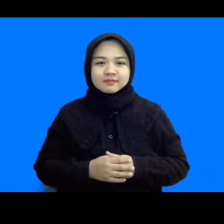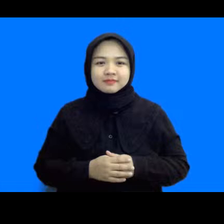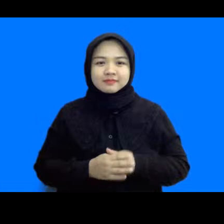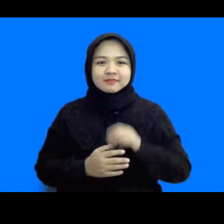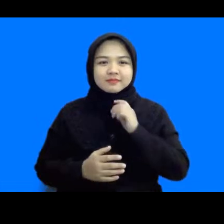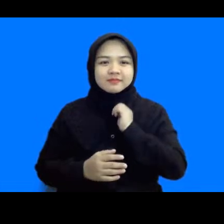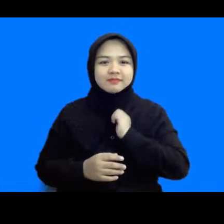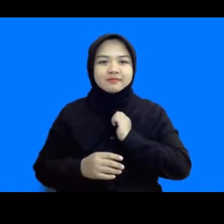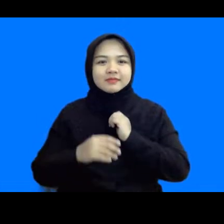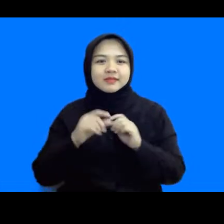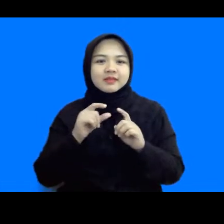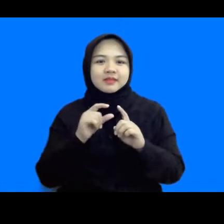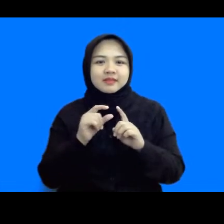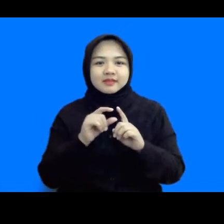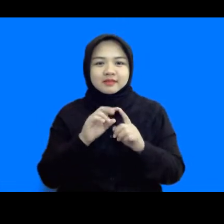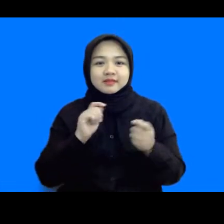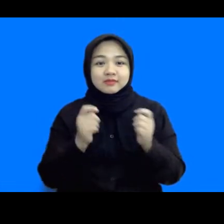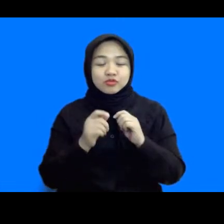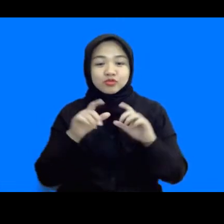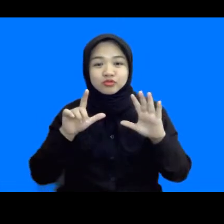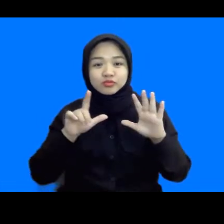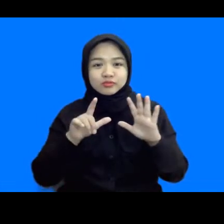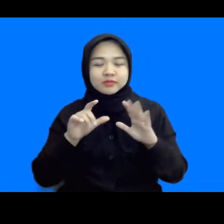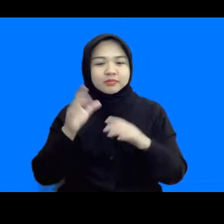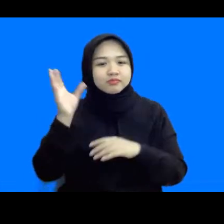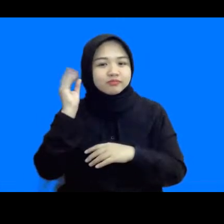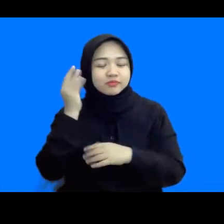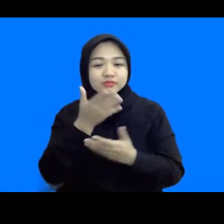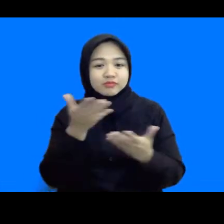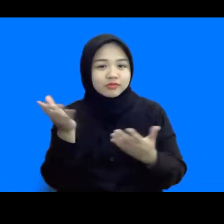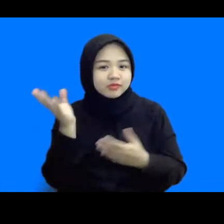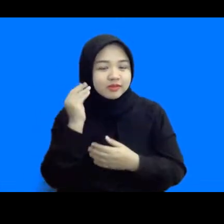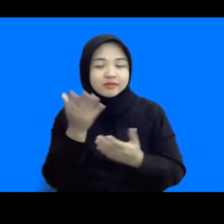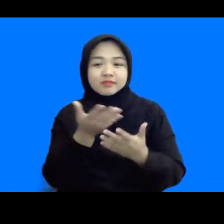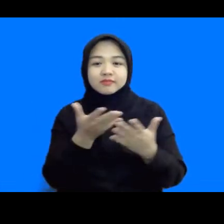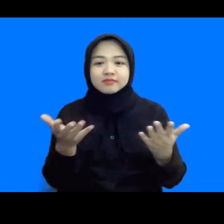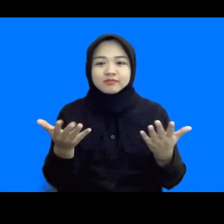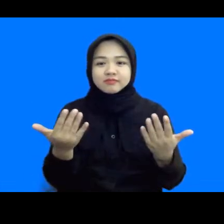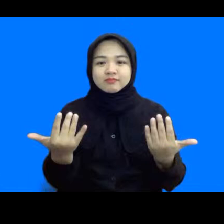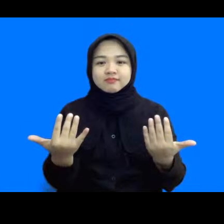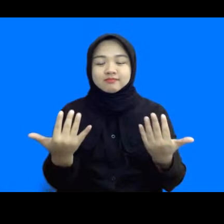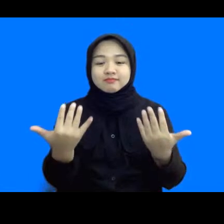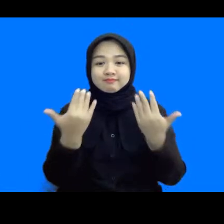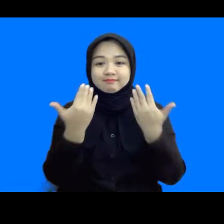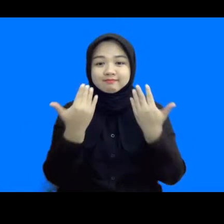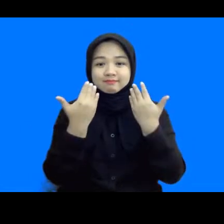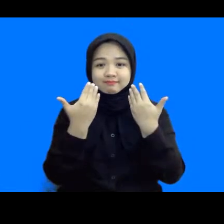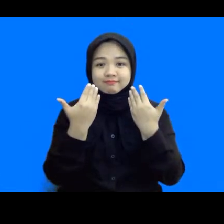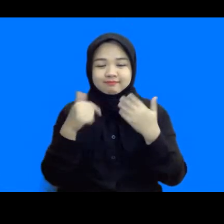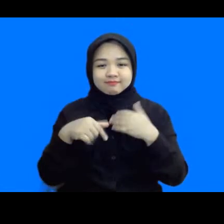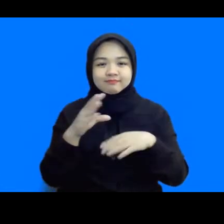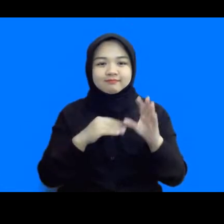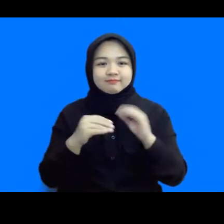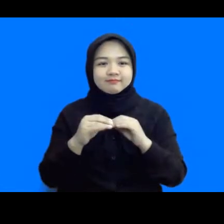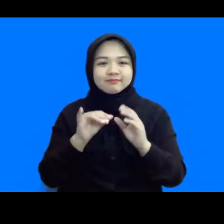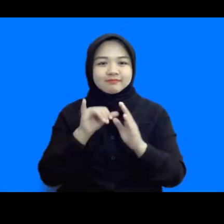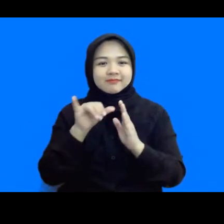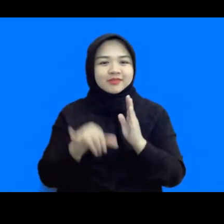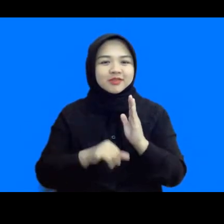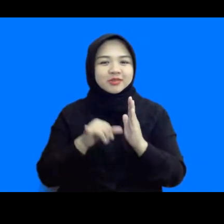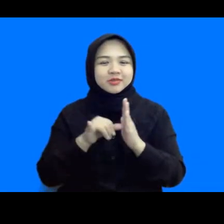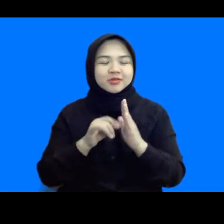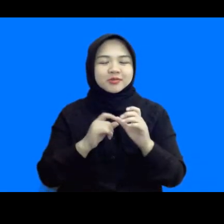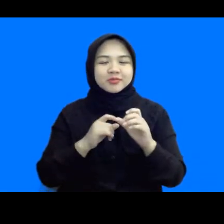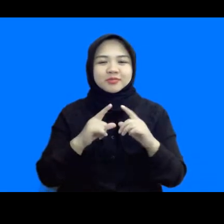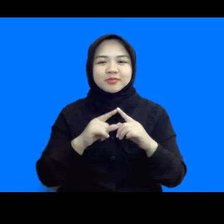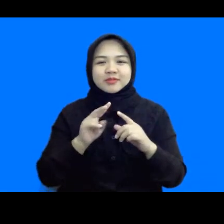107,5 PR FM News Channel, pendengar PR dan juga Anda yang menyimak perbincangan kita di YouTube Save the